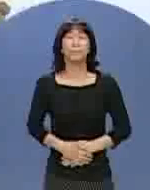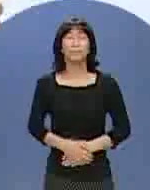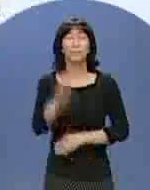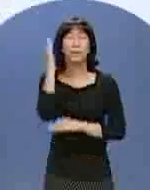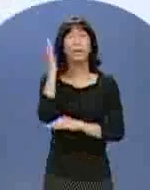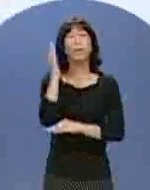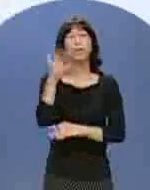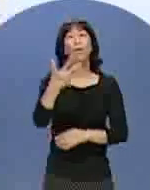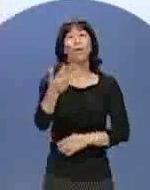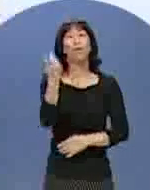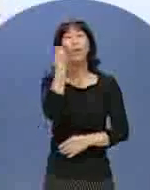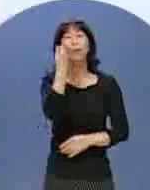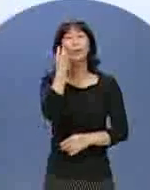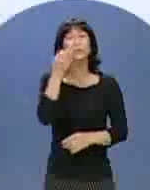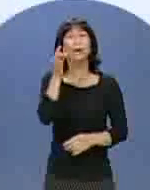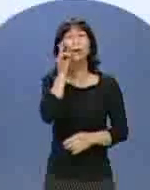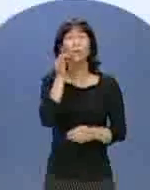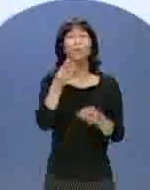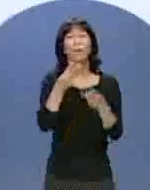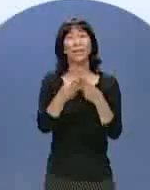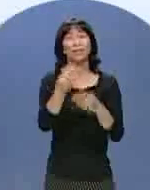講師は米田夏子さん。